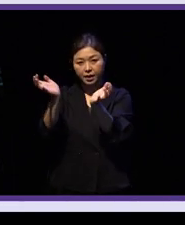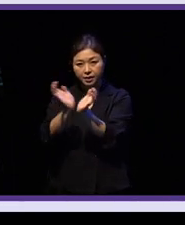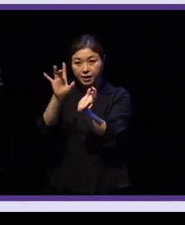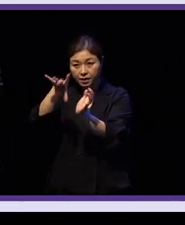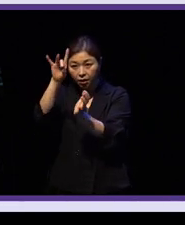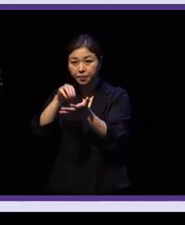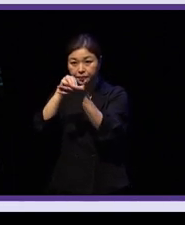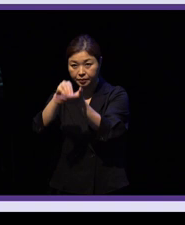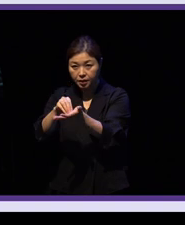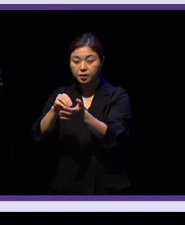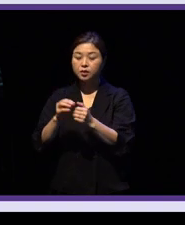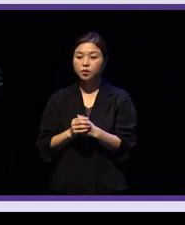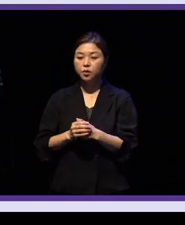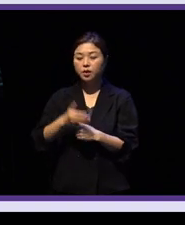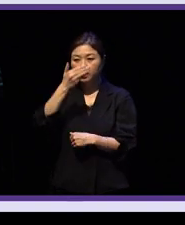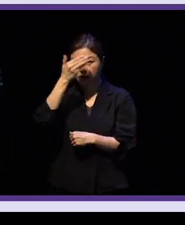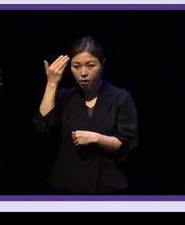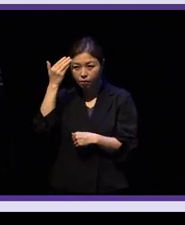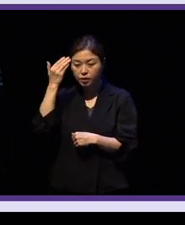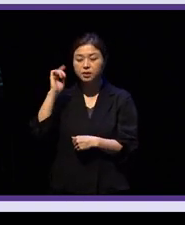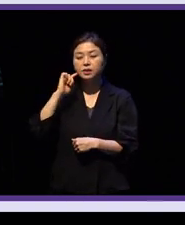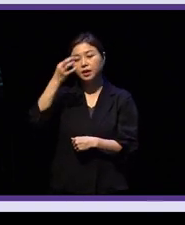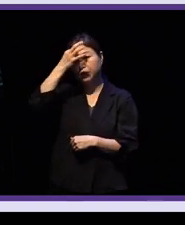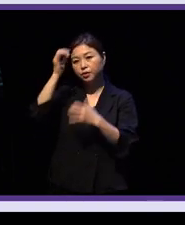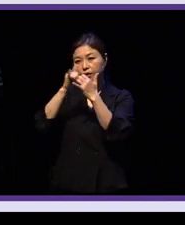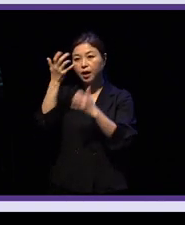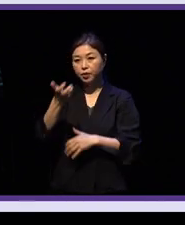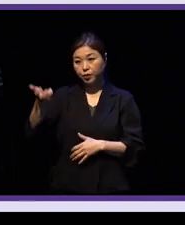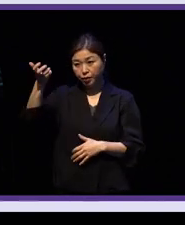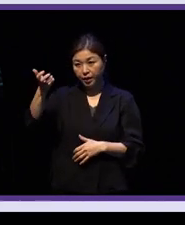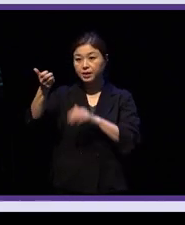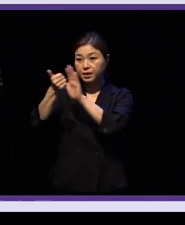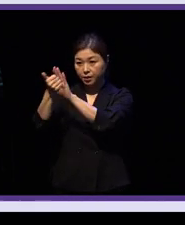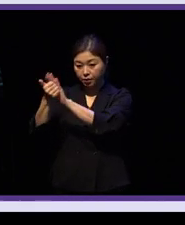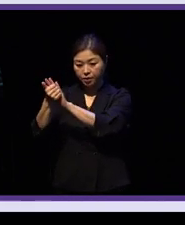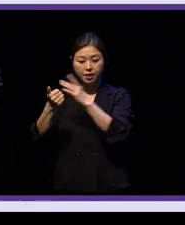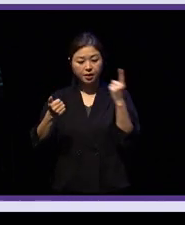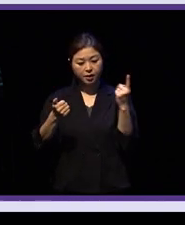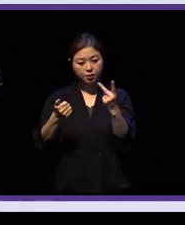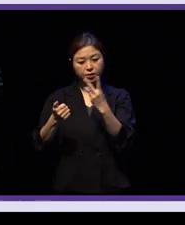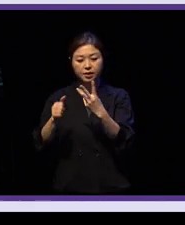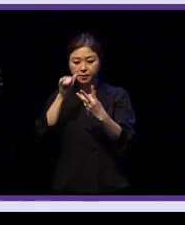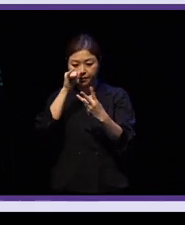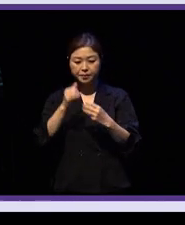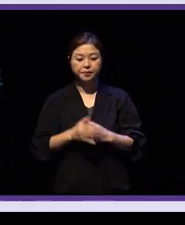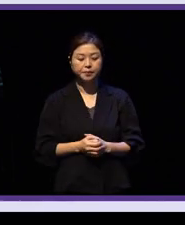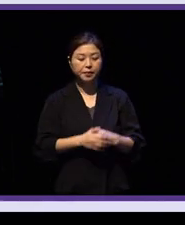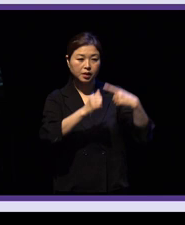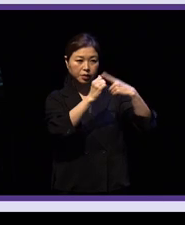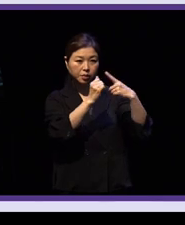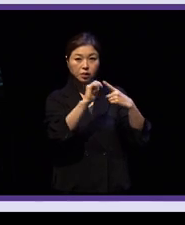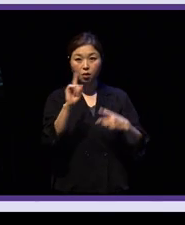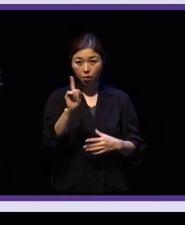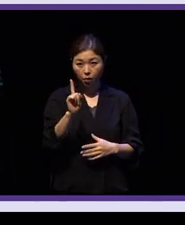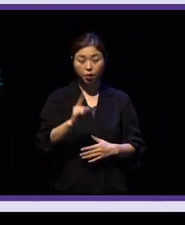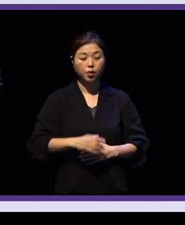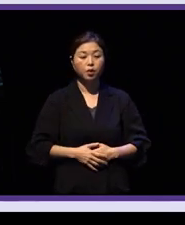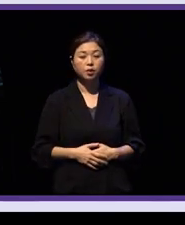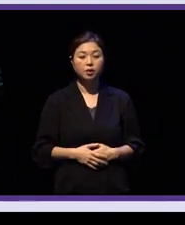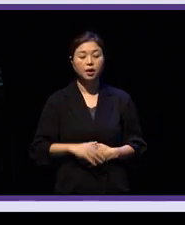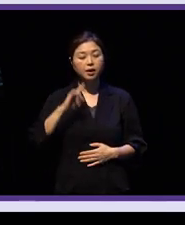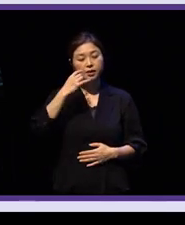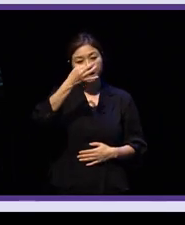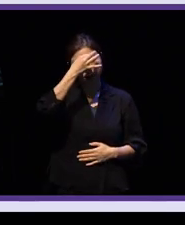청년 예술가 도약지원에 세 가지 단계별로 구성이 되어 있습니다이 중에서 가장 첫 번째 단계라고 할 수 있는